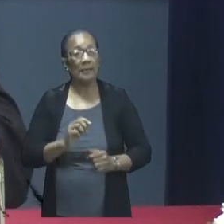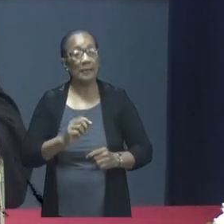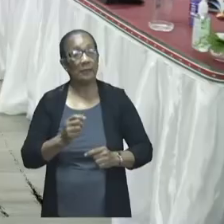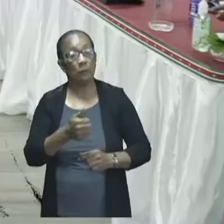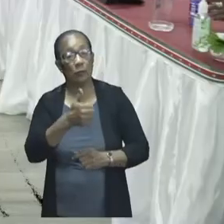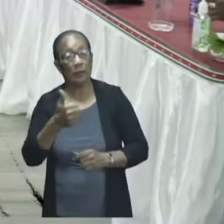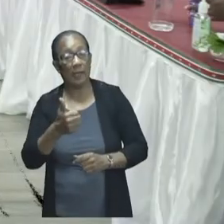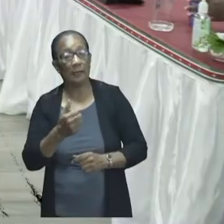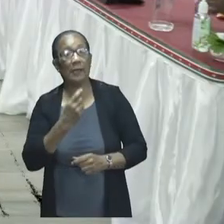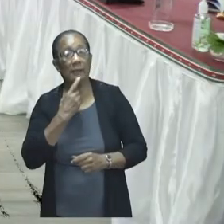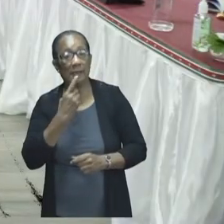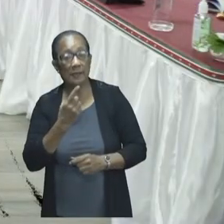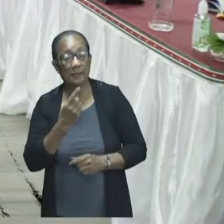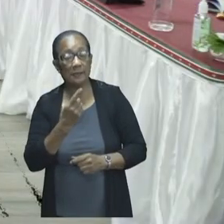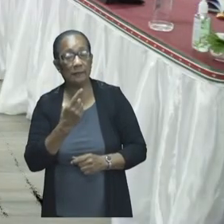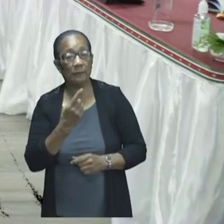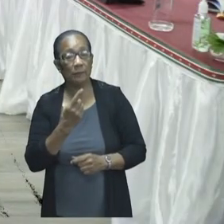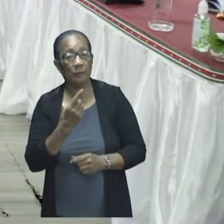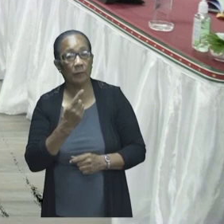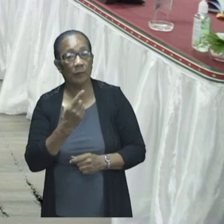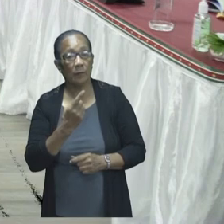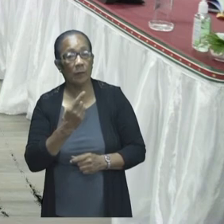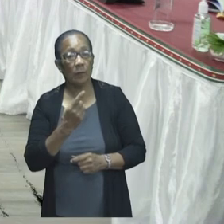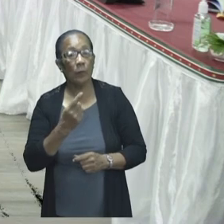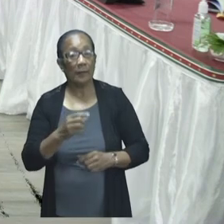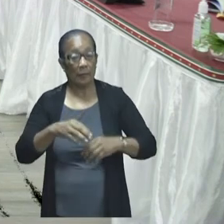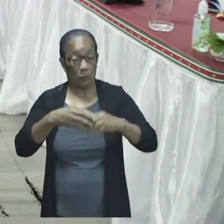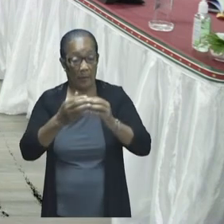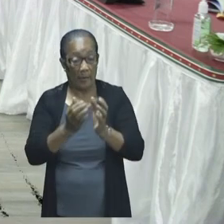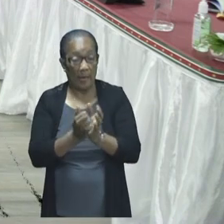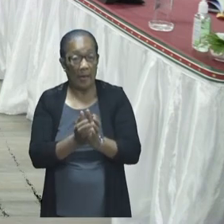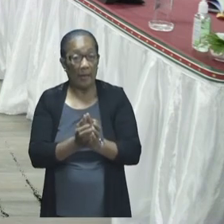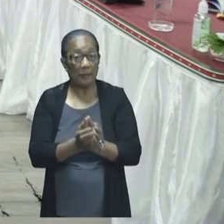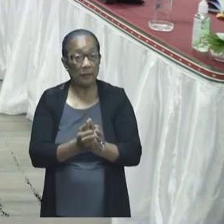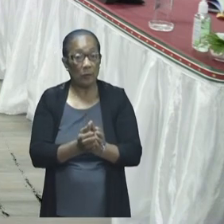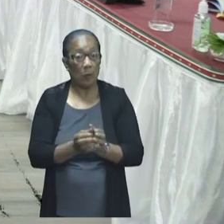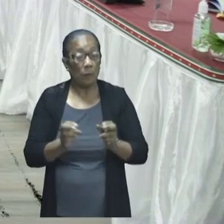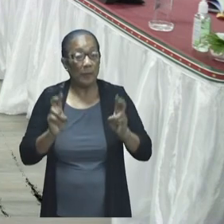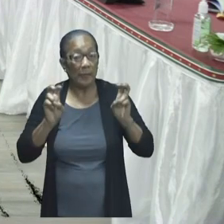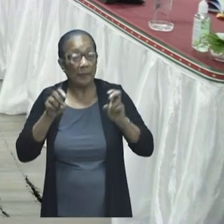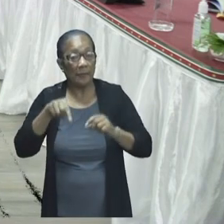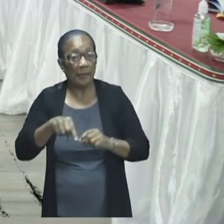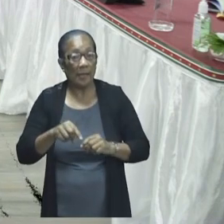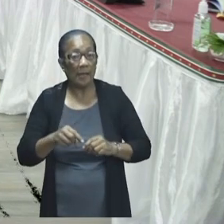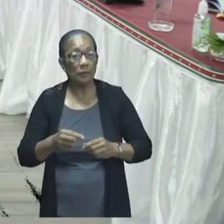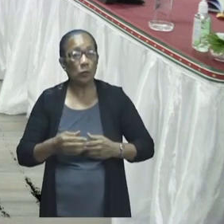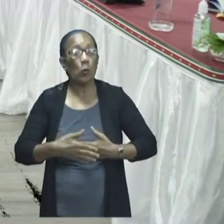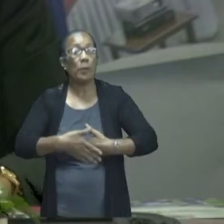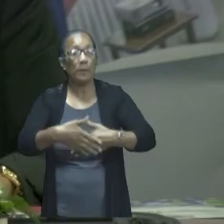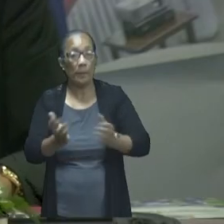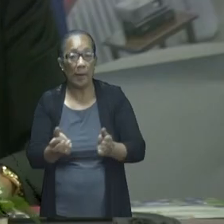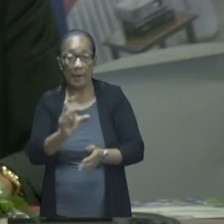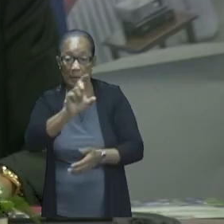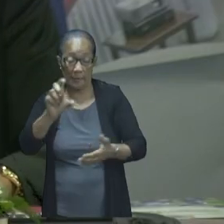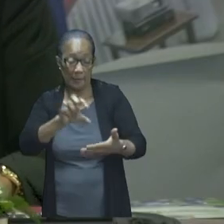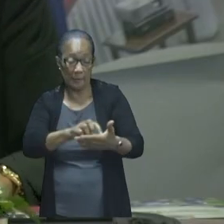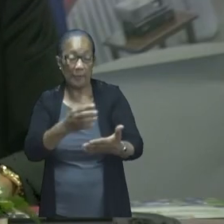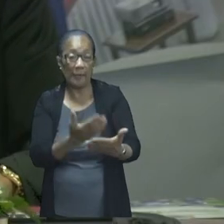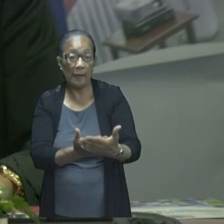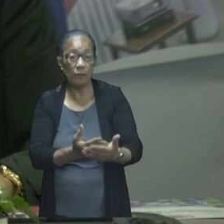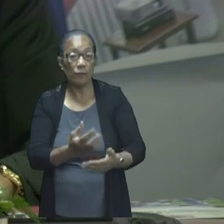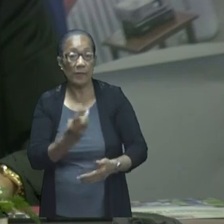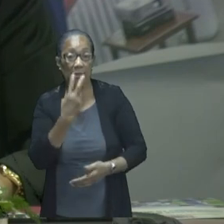we zeggen we plaatsen de espresso of interest we gaan naar die openbaar en schrijven en we kijken welke